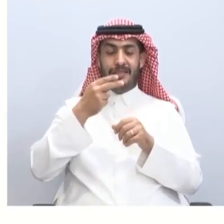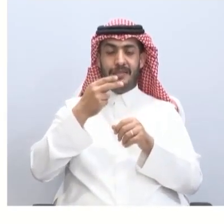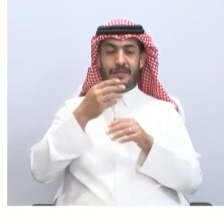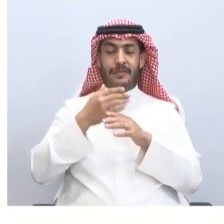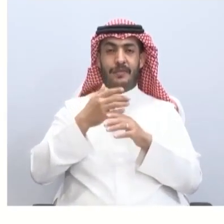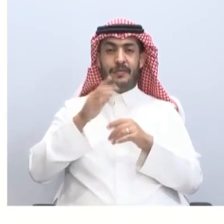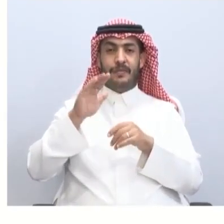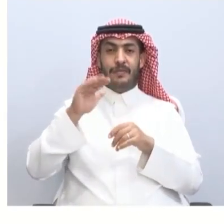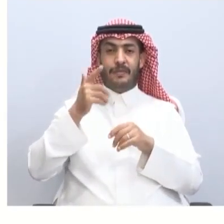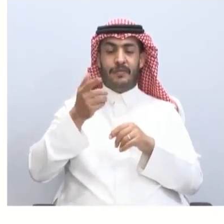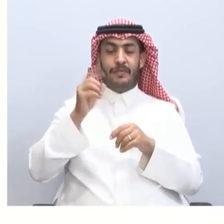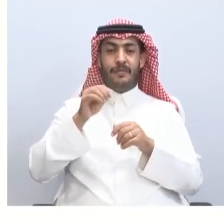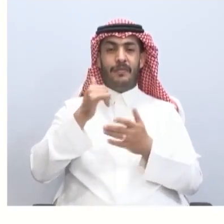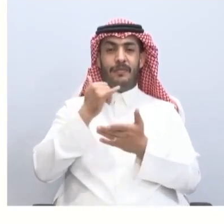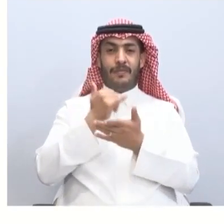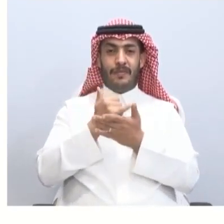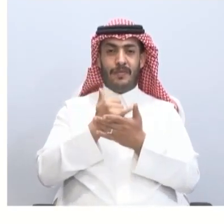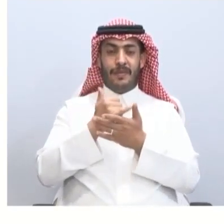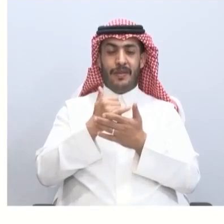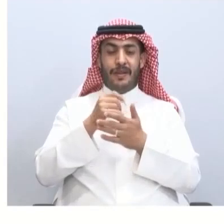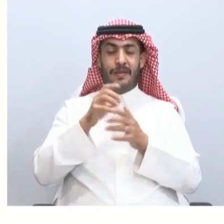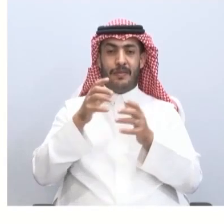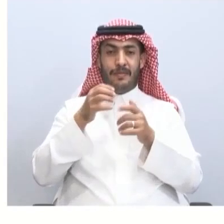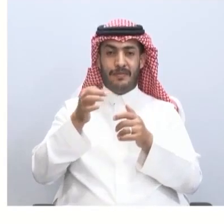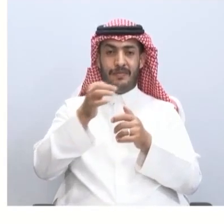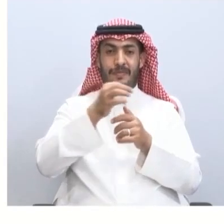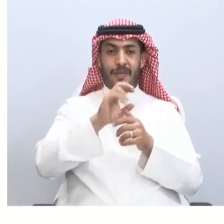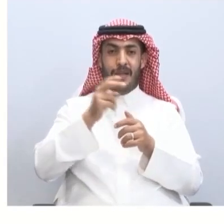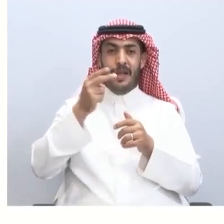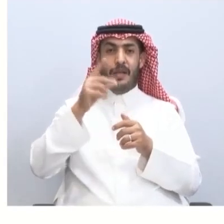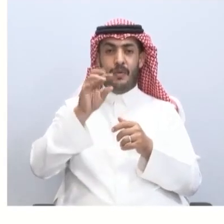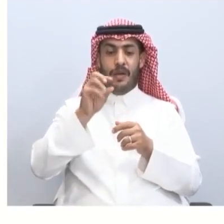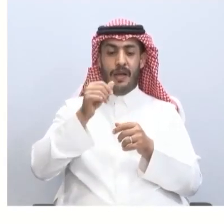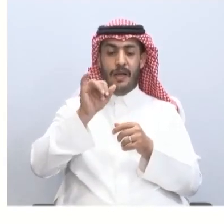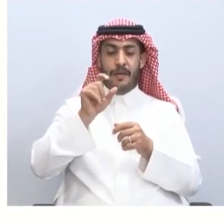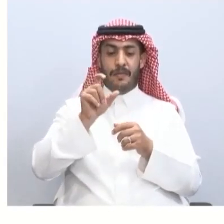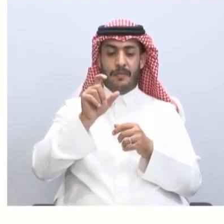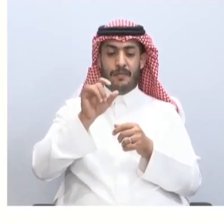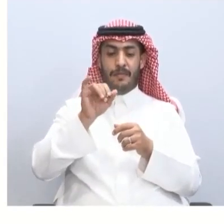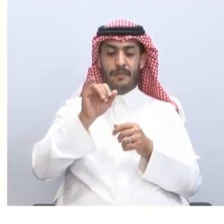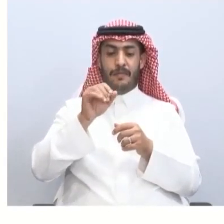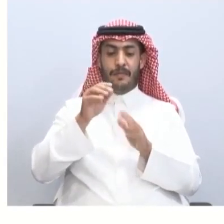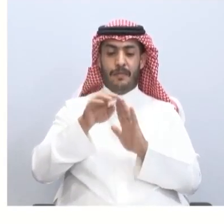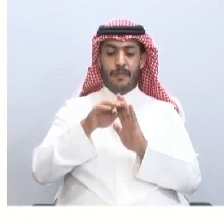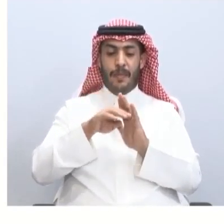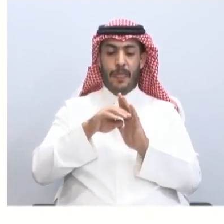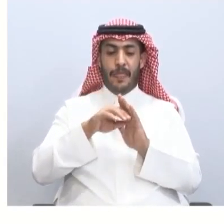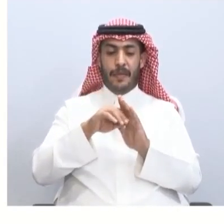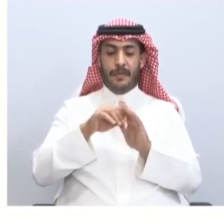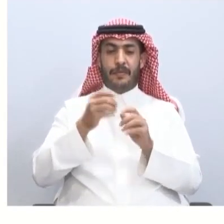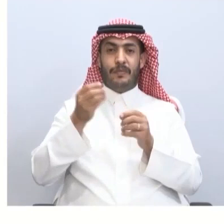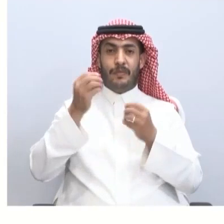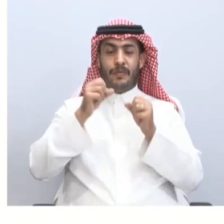لا سما بعد انضمام بعض عماء الاقليم كعبد الوهاب ابو نقطه الى الدرعيه وتبع ذلك